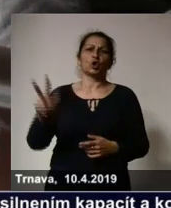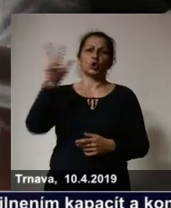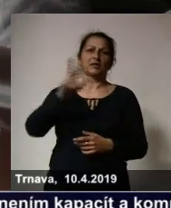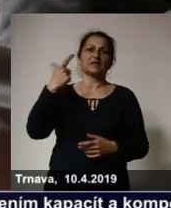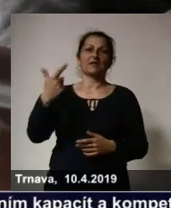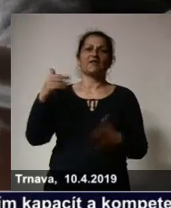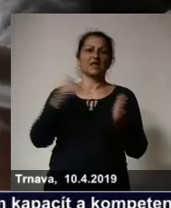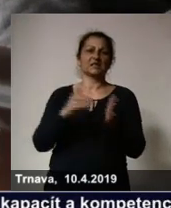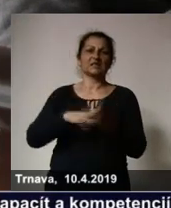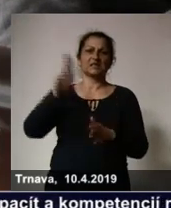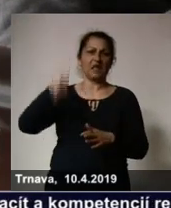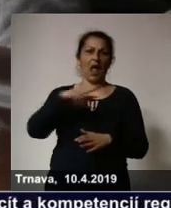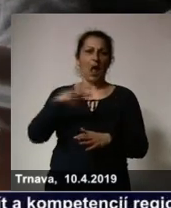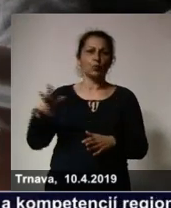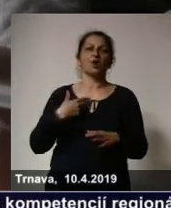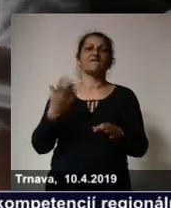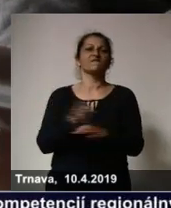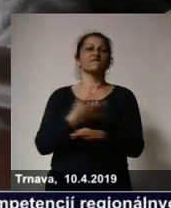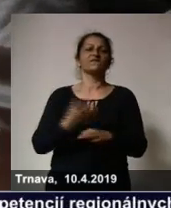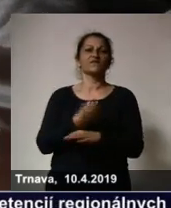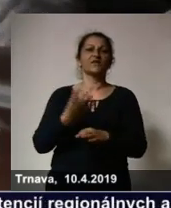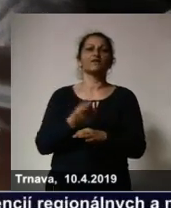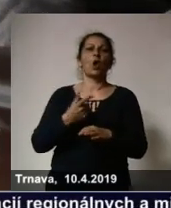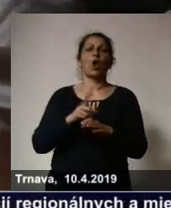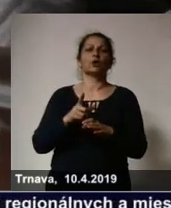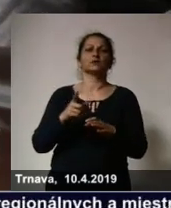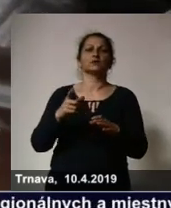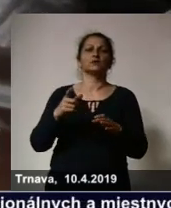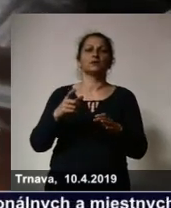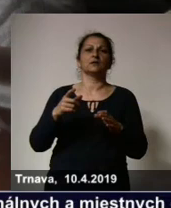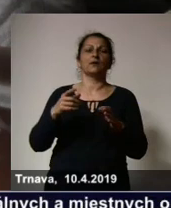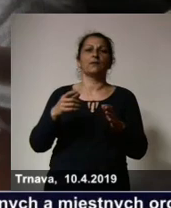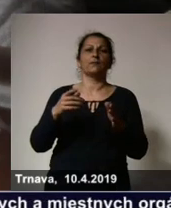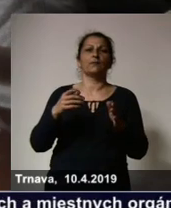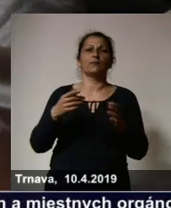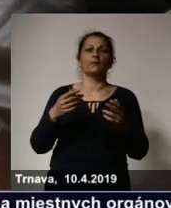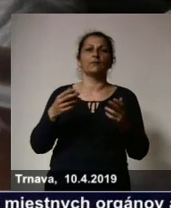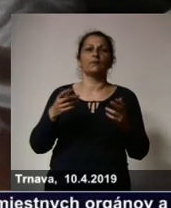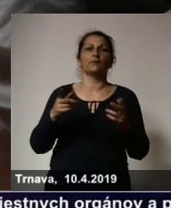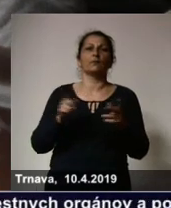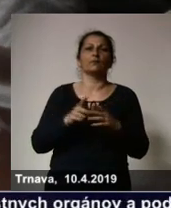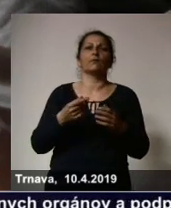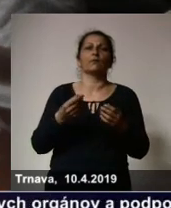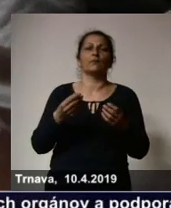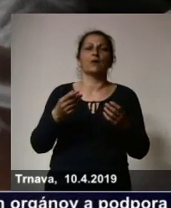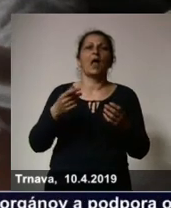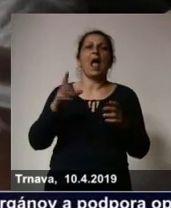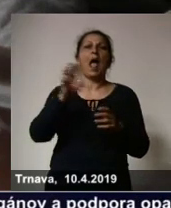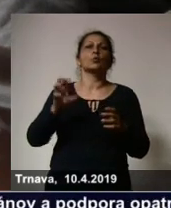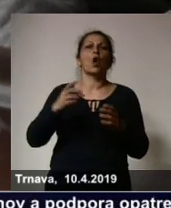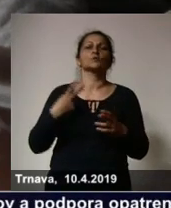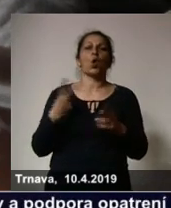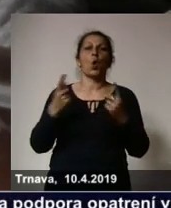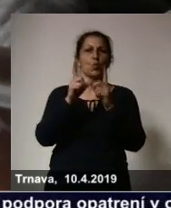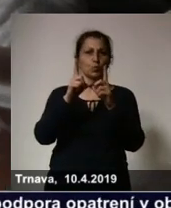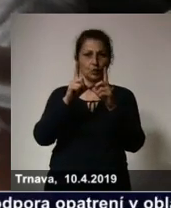432 000 eur spojené s vytvorením pozície Air Quality Manager by mali byť hradené z prostriedkov Európskej únie, štátneho rozpočtu